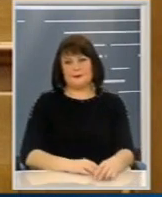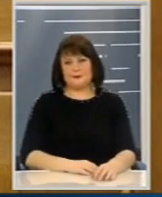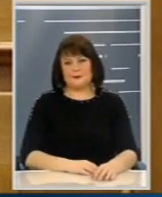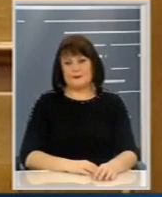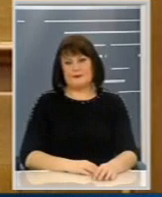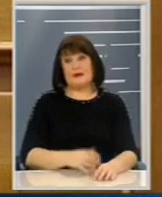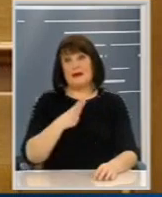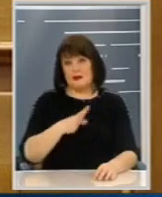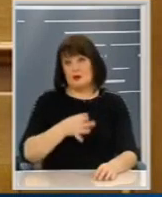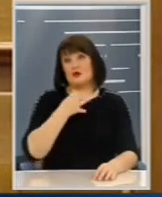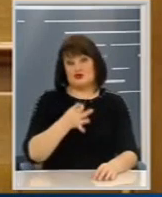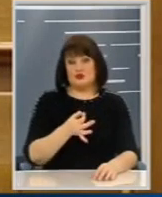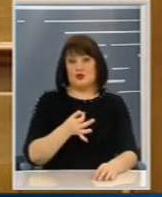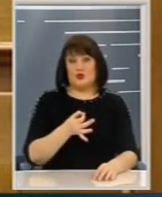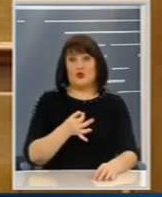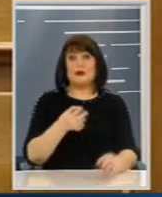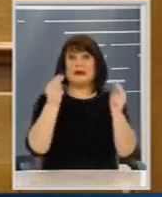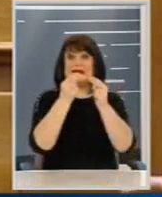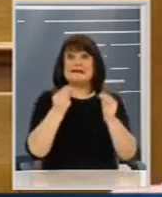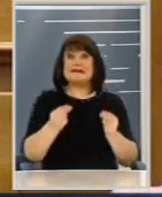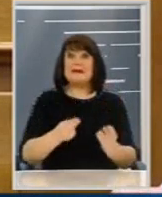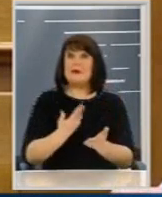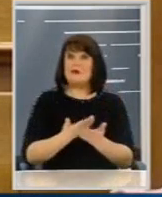Και θέλω να σας πω ότι τα στοιχεία αυτά